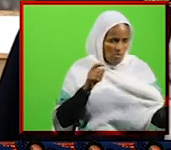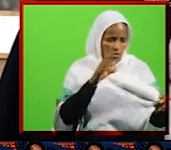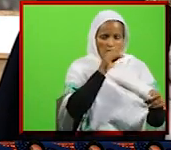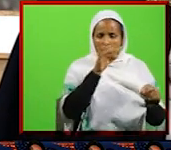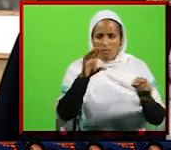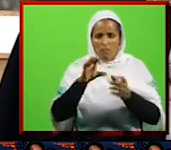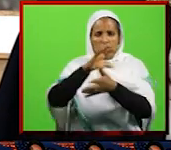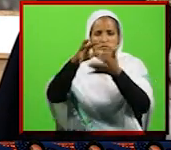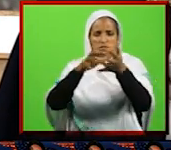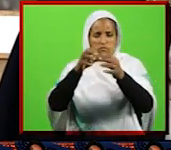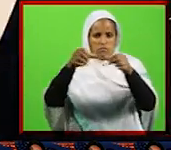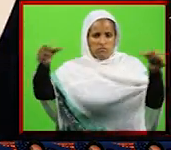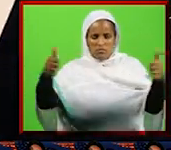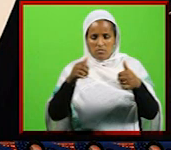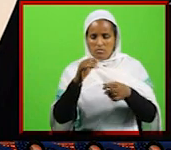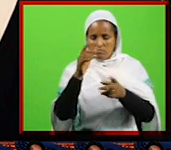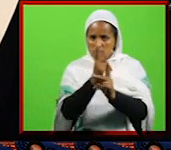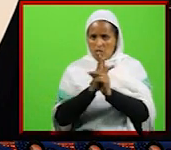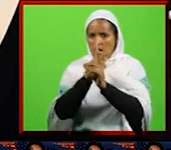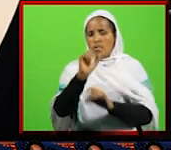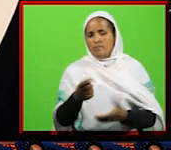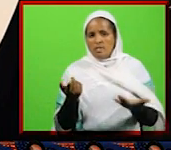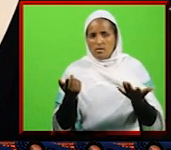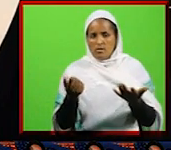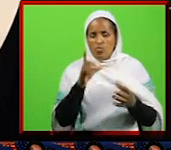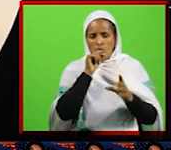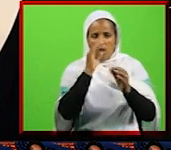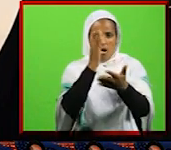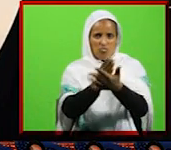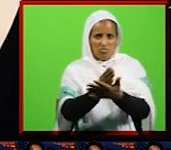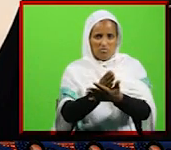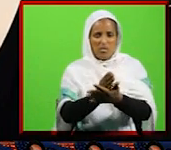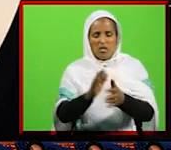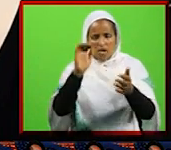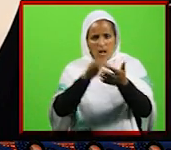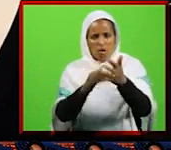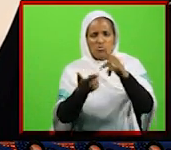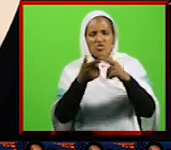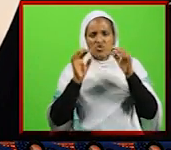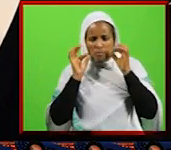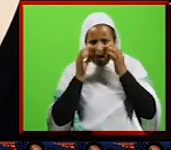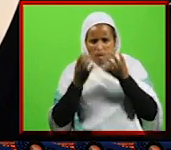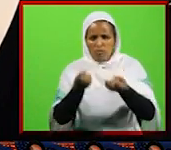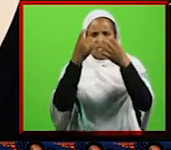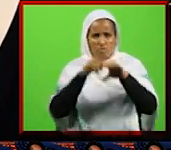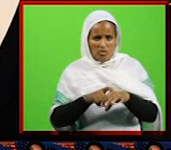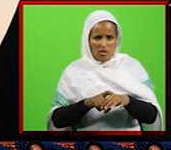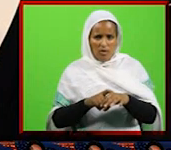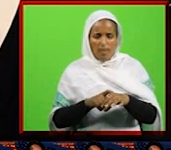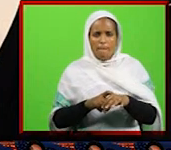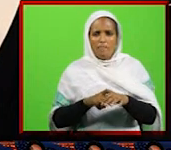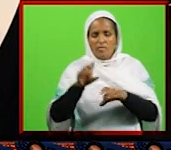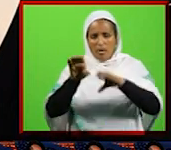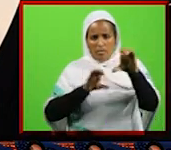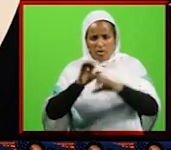የሚያባብዱ የሚያራርቁ ልጆች አሉ። ልጆች ራሱ ሊጠነቀቁበት ይገባል ለትዳርና። ሌላው ደግሞ ሽማግሌዎች ብዙ ጊዜ